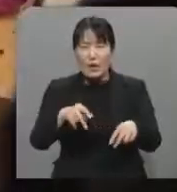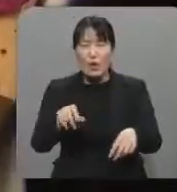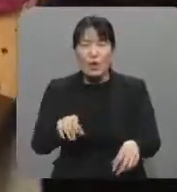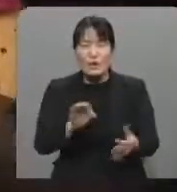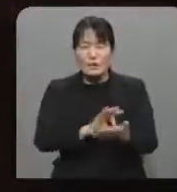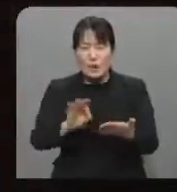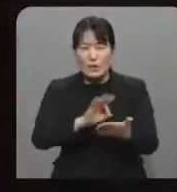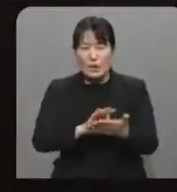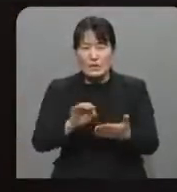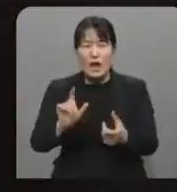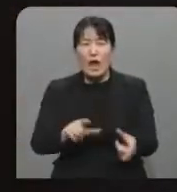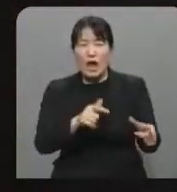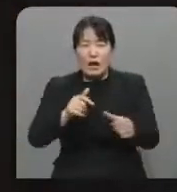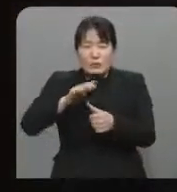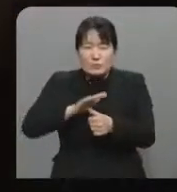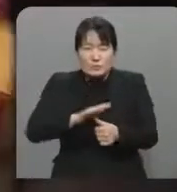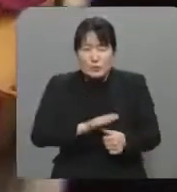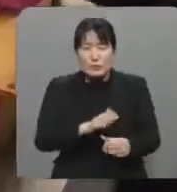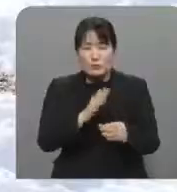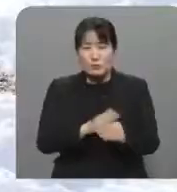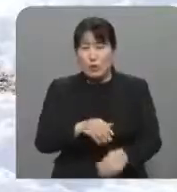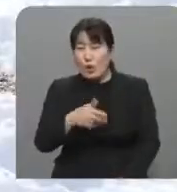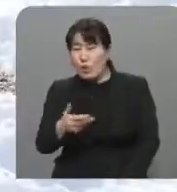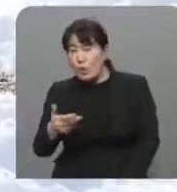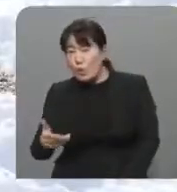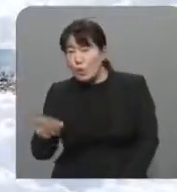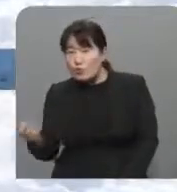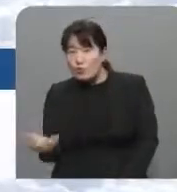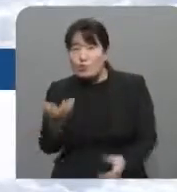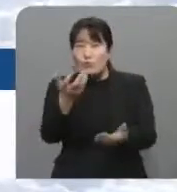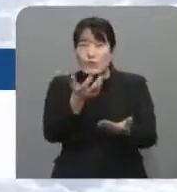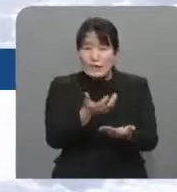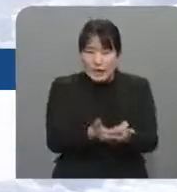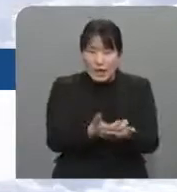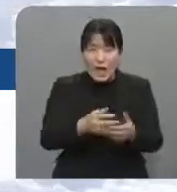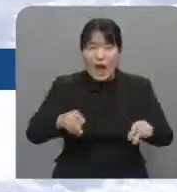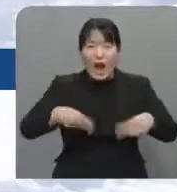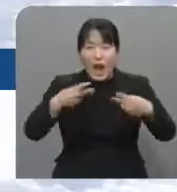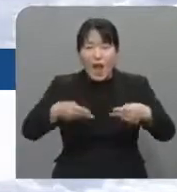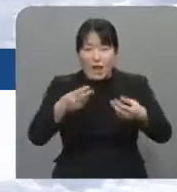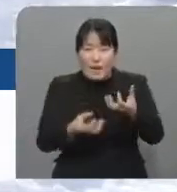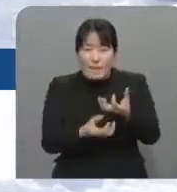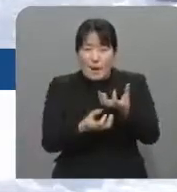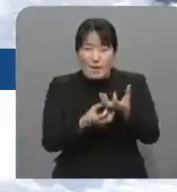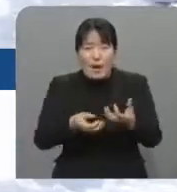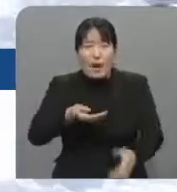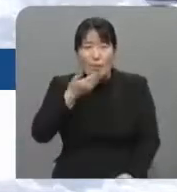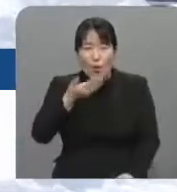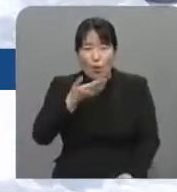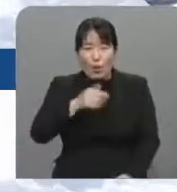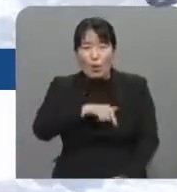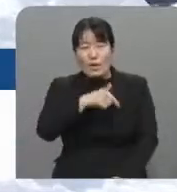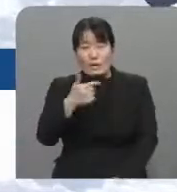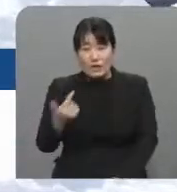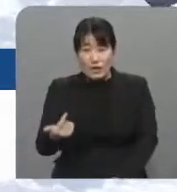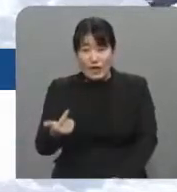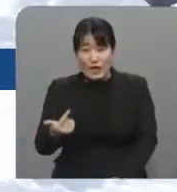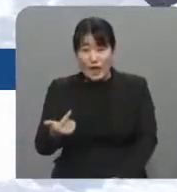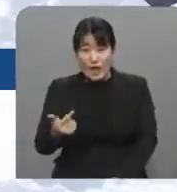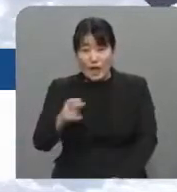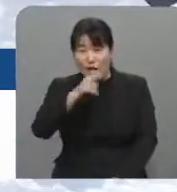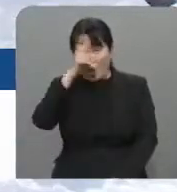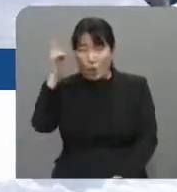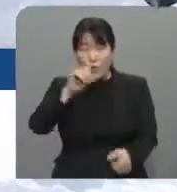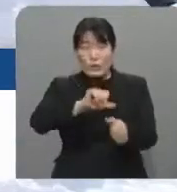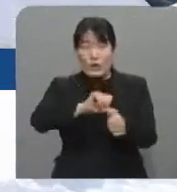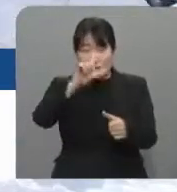버텼습니다. 도랑이 옆에 있거든. 그래서 개울물 퍼다가 라면 삶아 먹고 저녁에 이제 오후